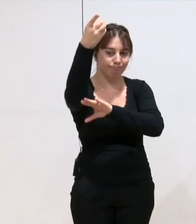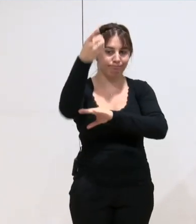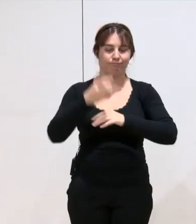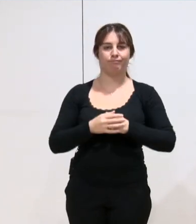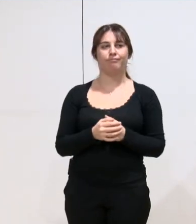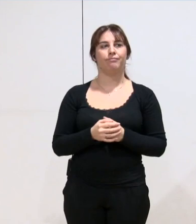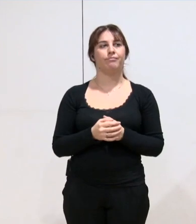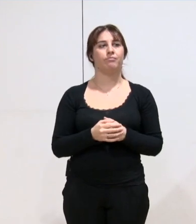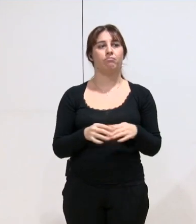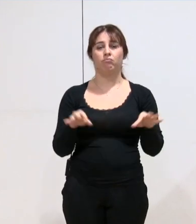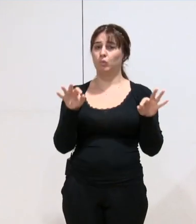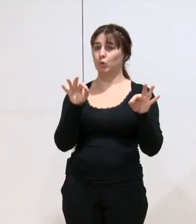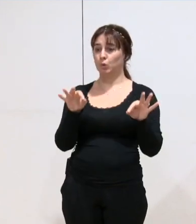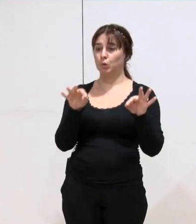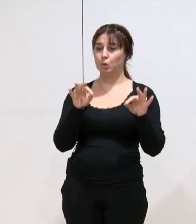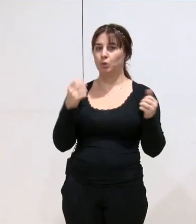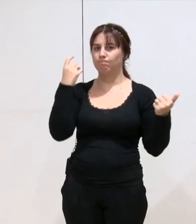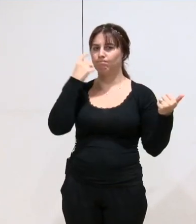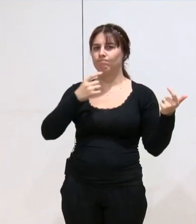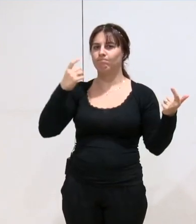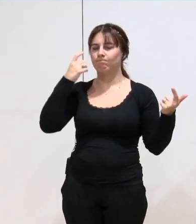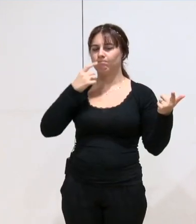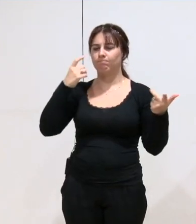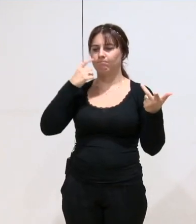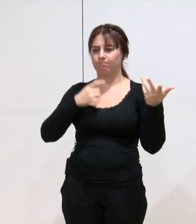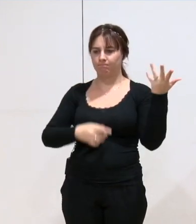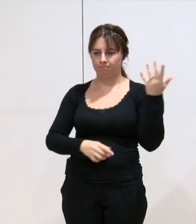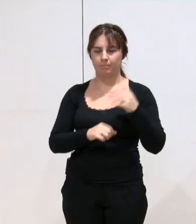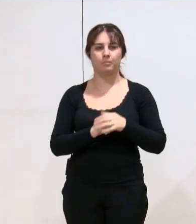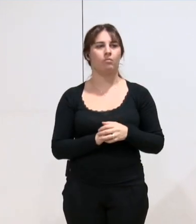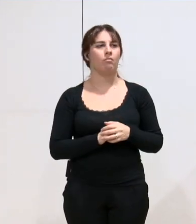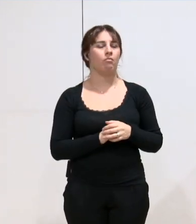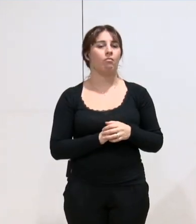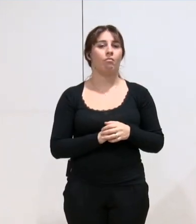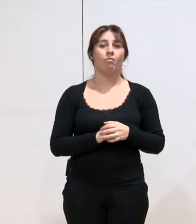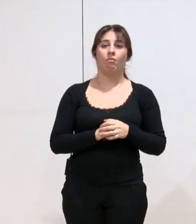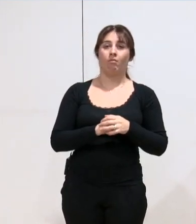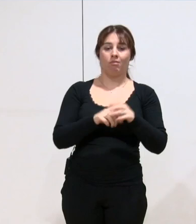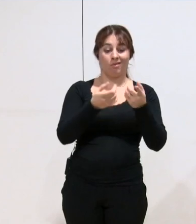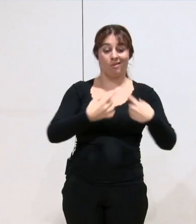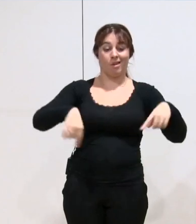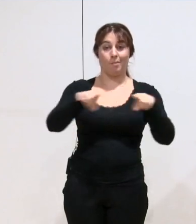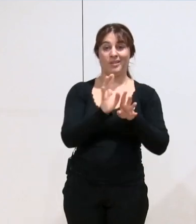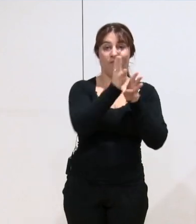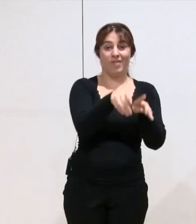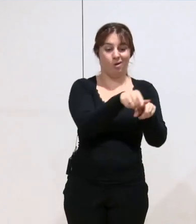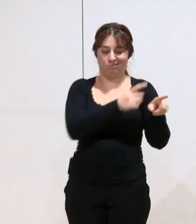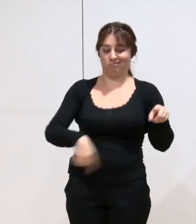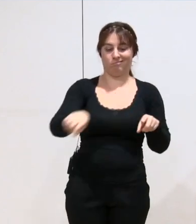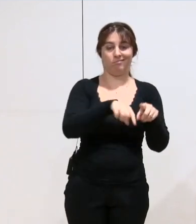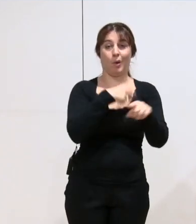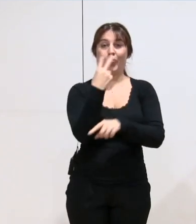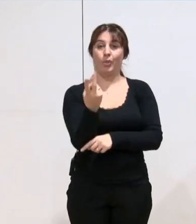En effet, quelques constats. Il existe deux pistes de cyclisme sur le territoire de